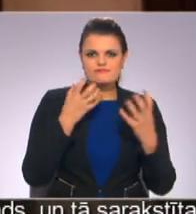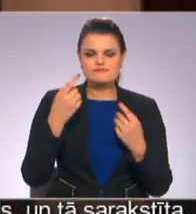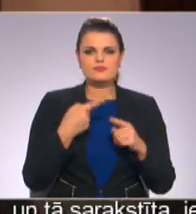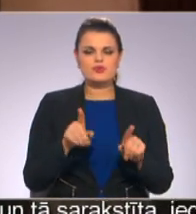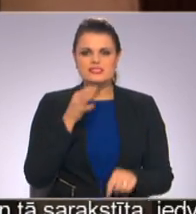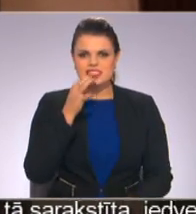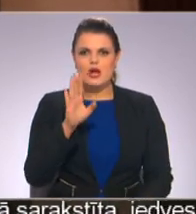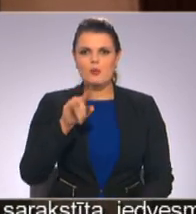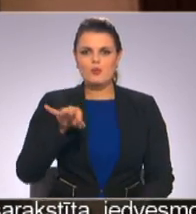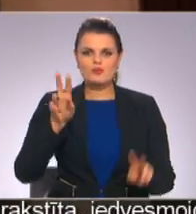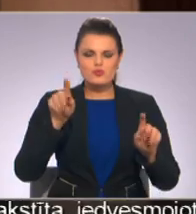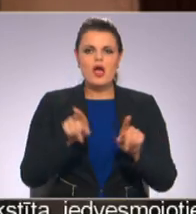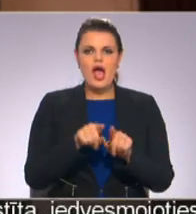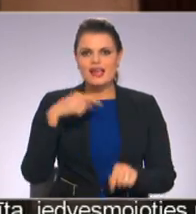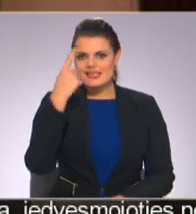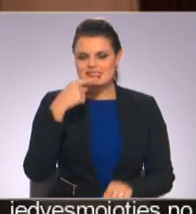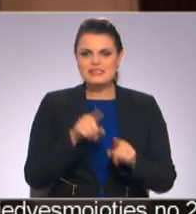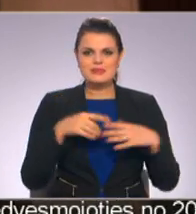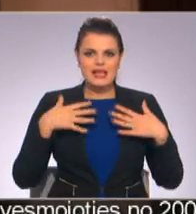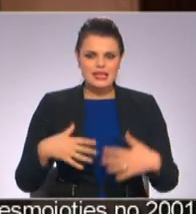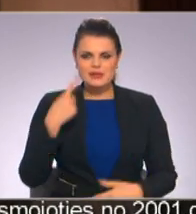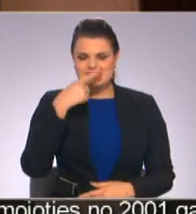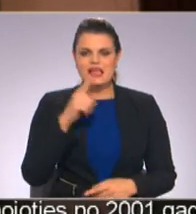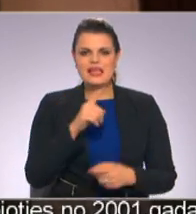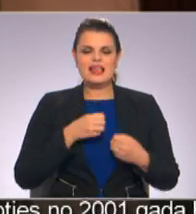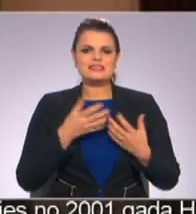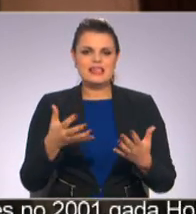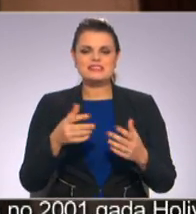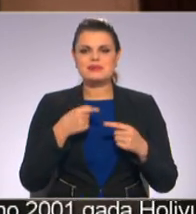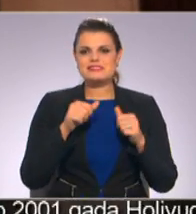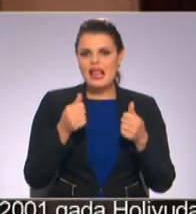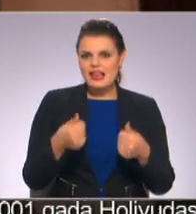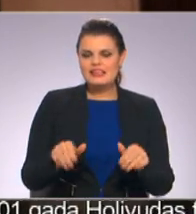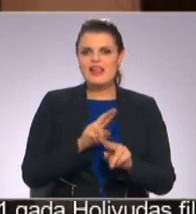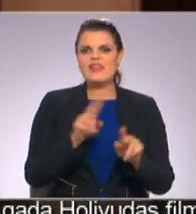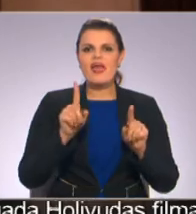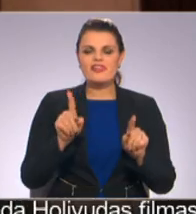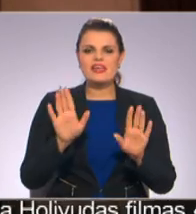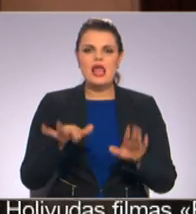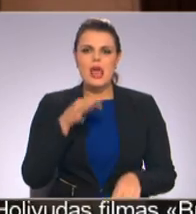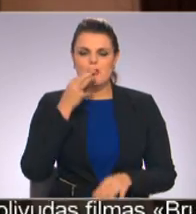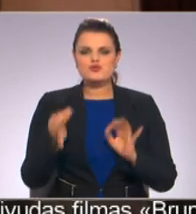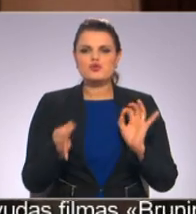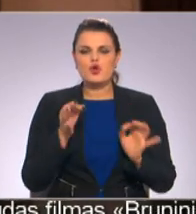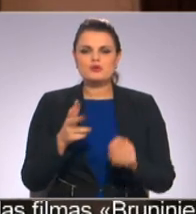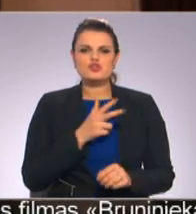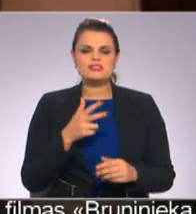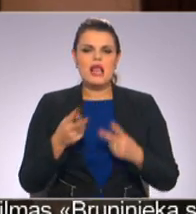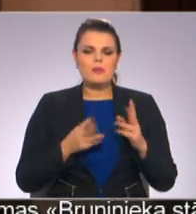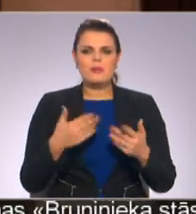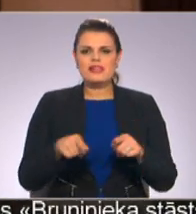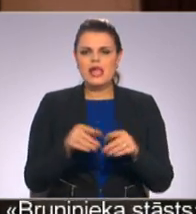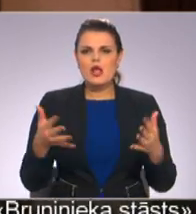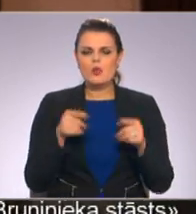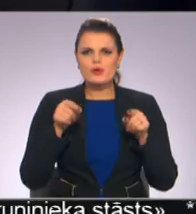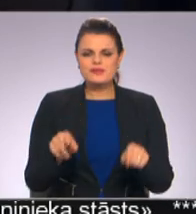saka Buto, arī seja ir tieši tāpat kā ķermenis, arī seja ir izteiksmes līdzeklis un ne tikai, lai paustu tā kā normālas sociālas emocijas, bet arī kaut ko